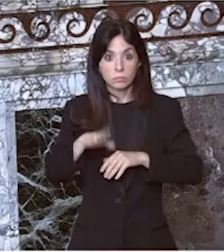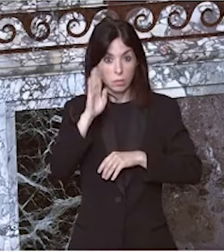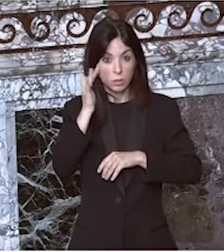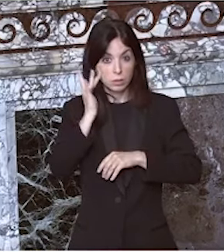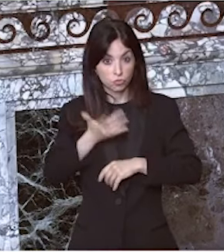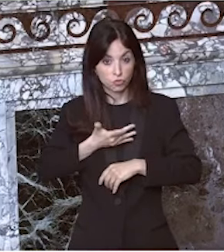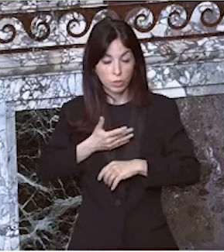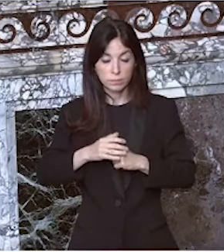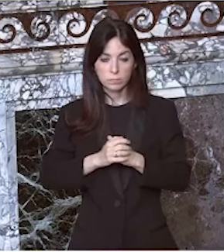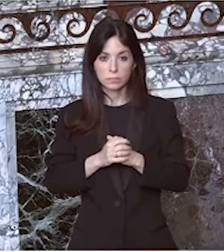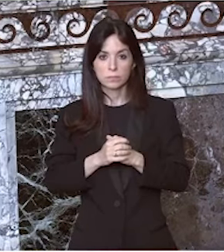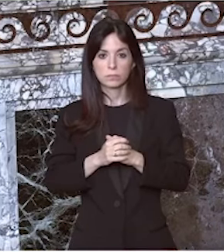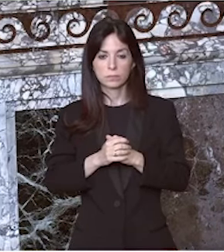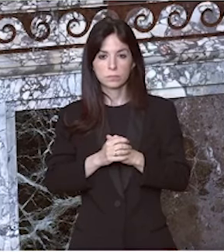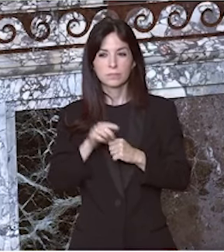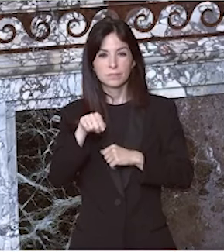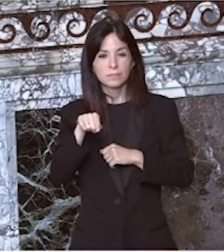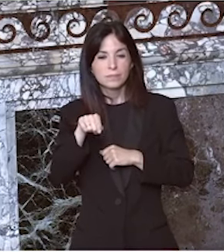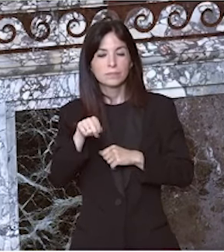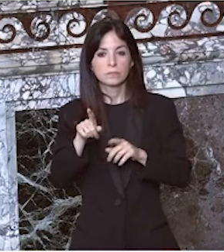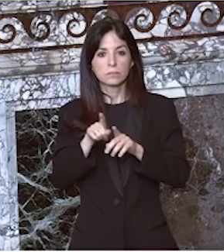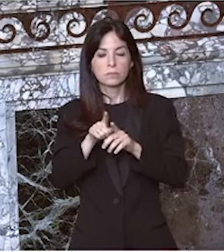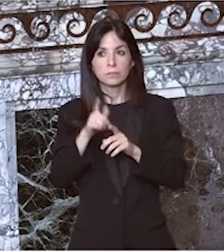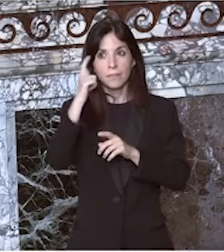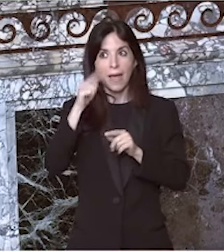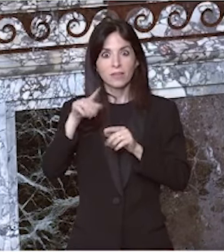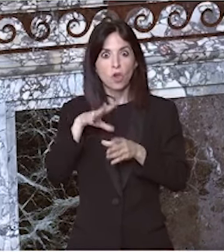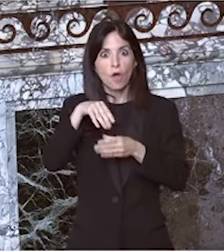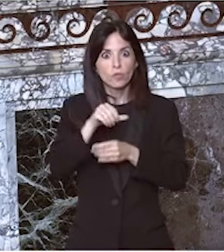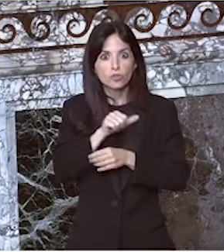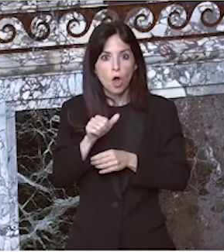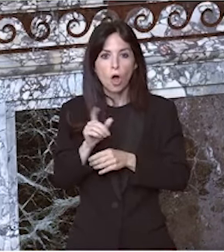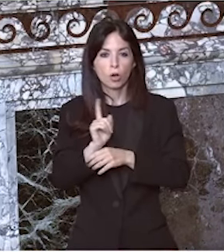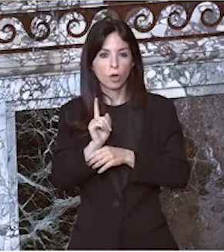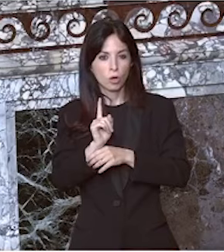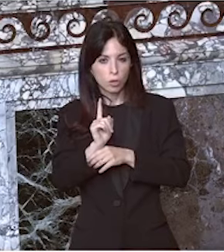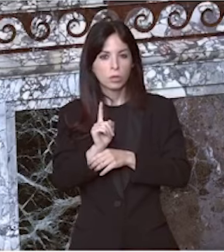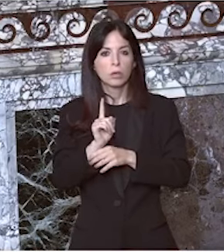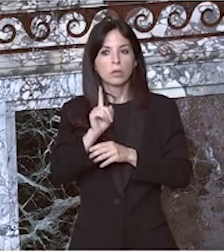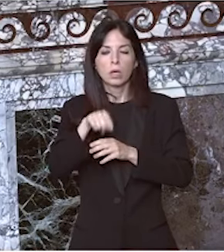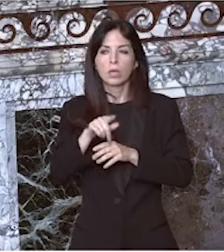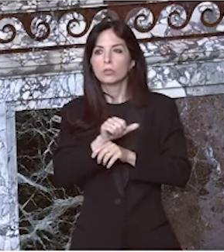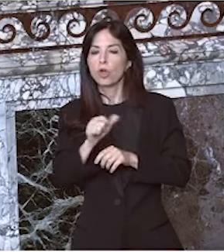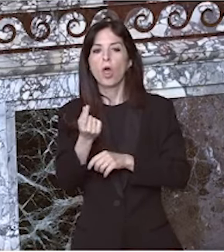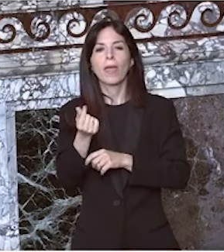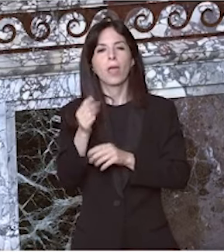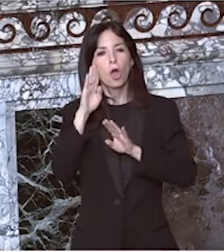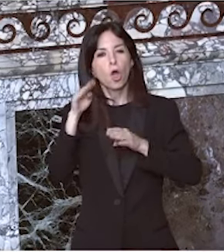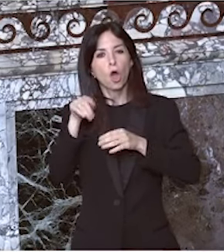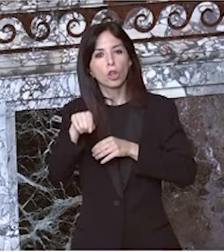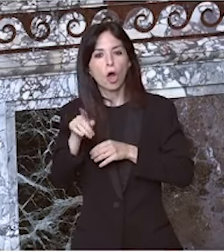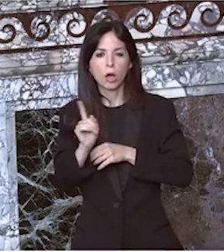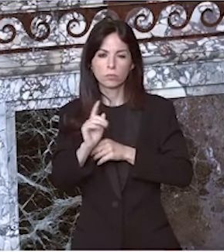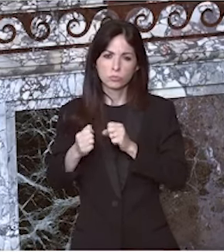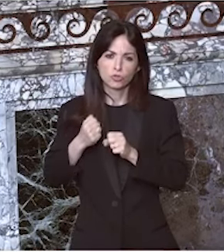sottovalutate. Esse non si limitano ai paesi coinvolti, né alla dimensione puramente economica. La